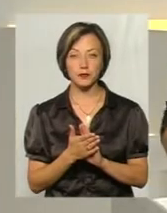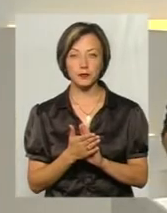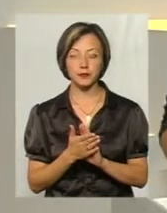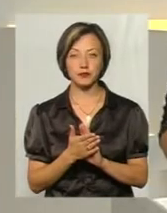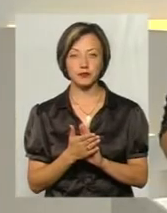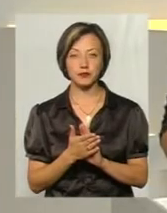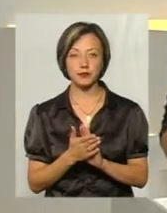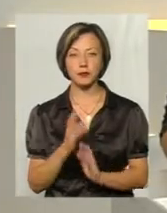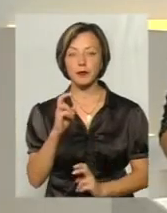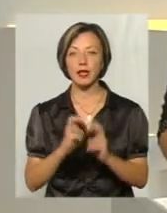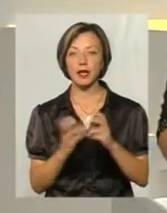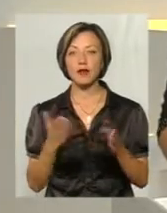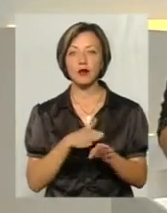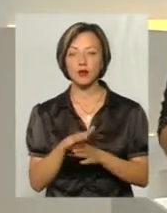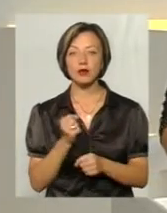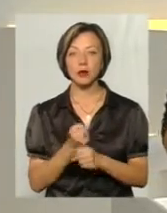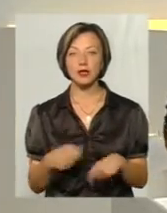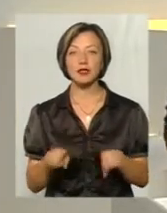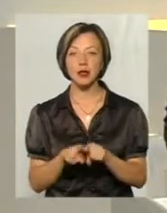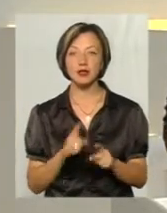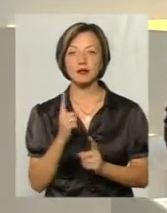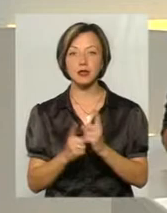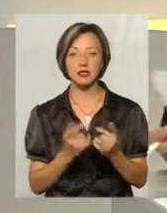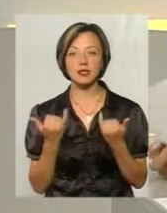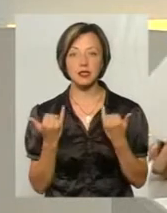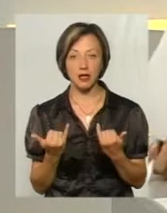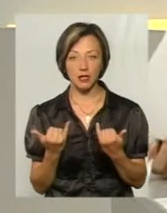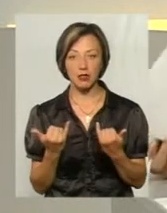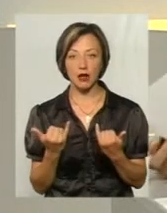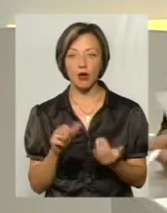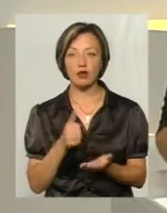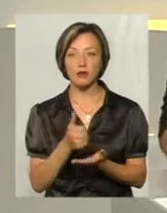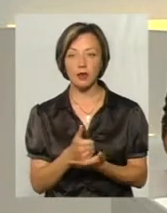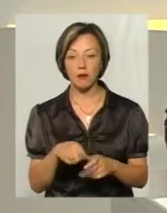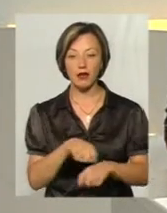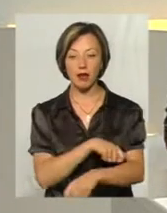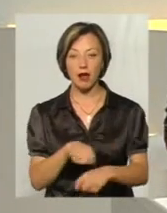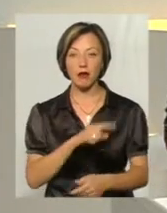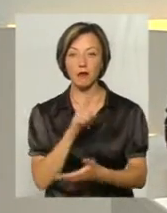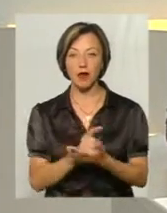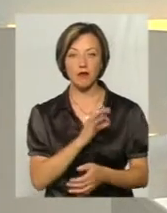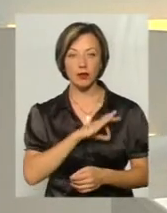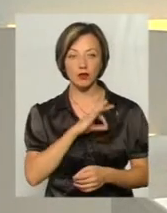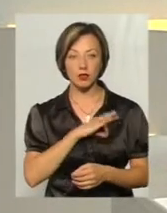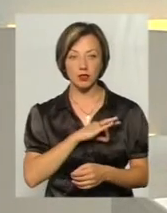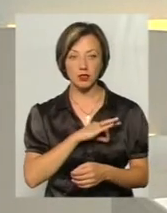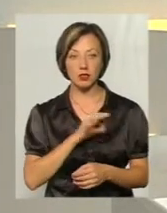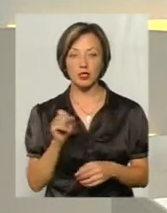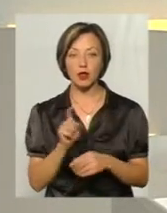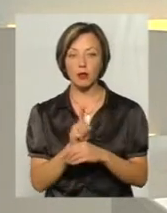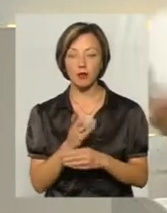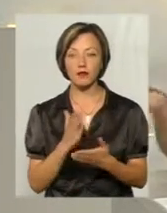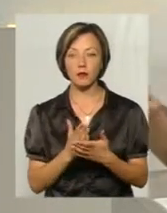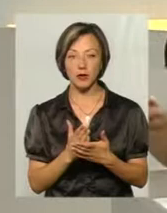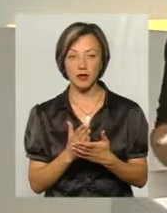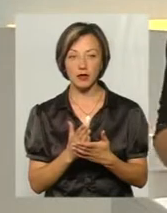навіть тих підприємств, які виконують роботи, також зміниться. І зараз основним матеріалом, який має використовуватись за нормативами, є